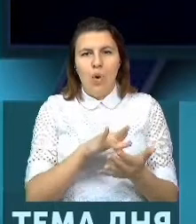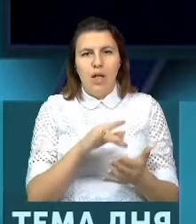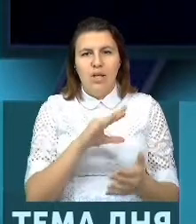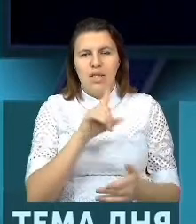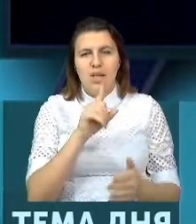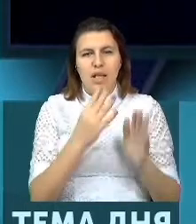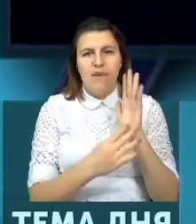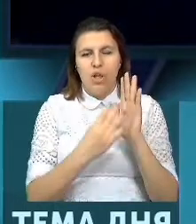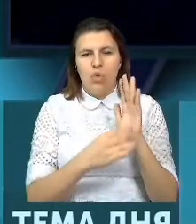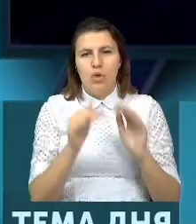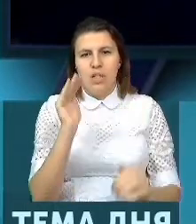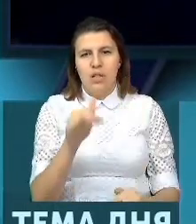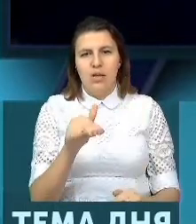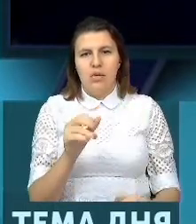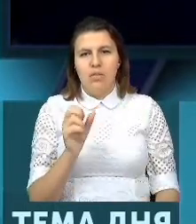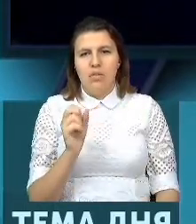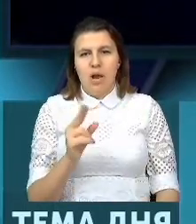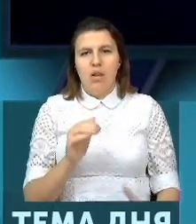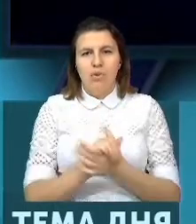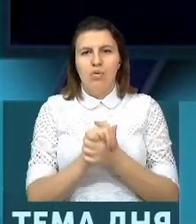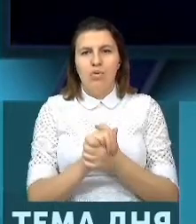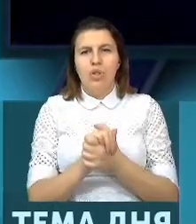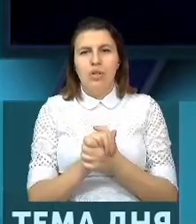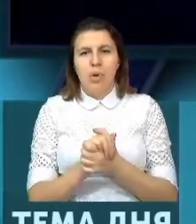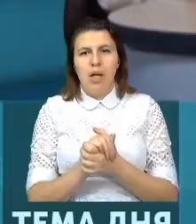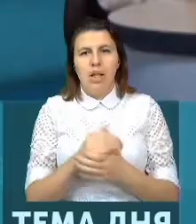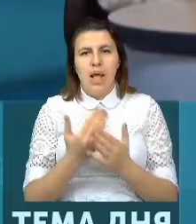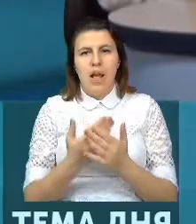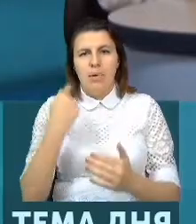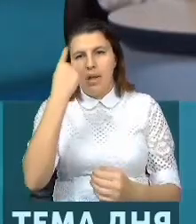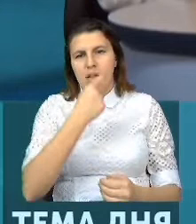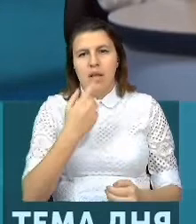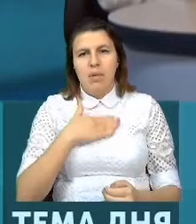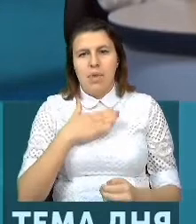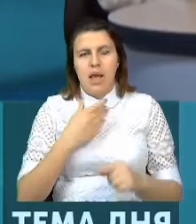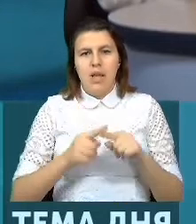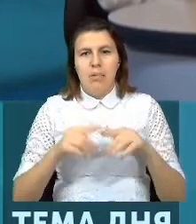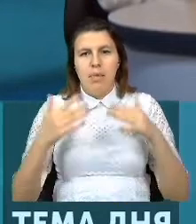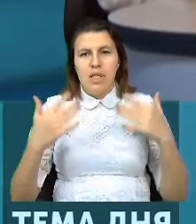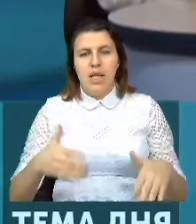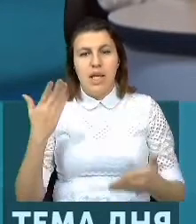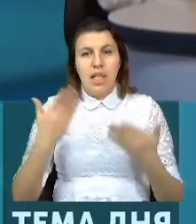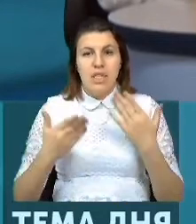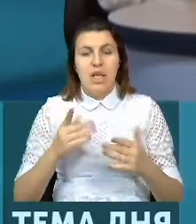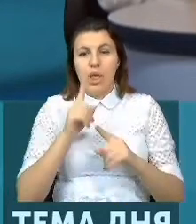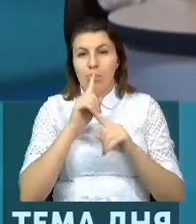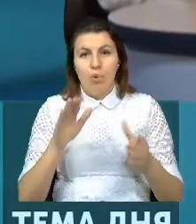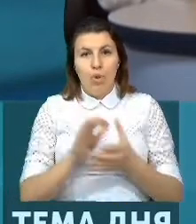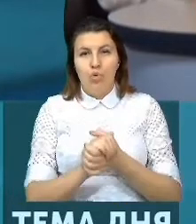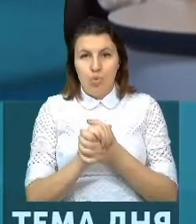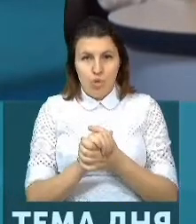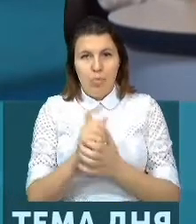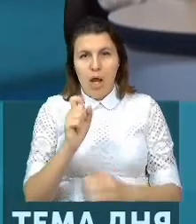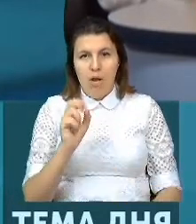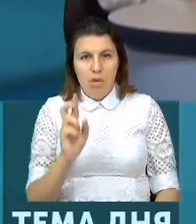дружба для нас это целое, ну и лично для меня это потеря, потому я даже, как бы это сказать, если ее не будет, это, скажем так, это